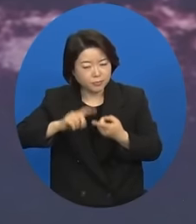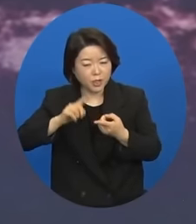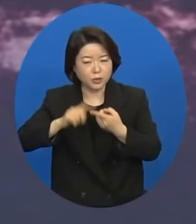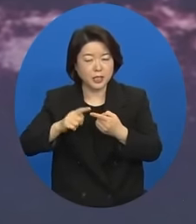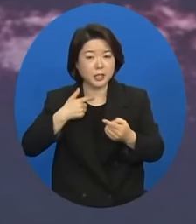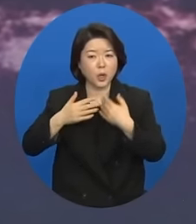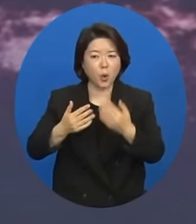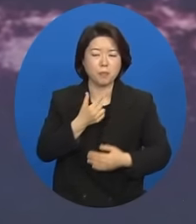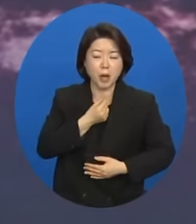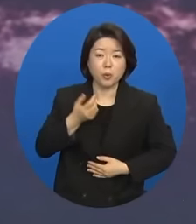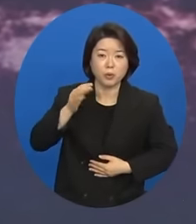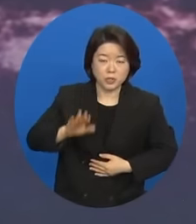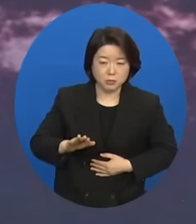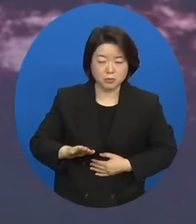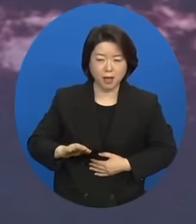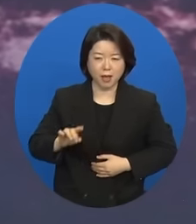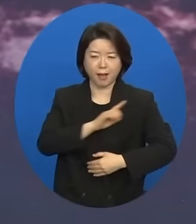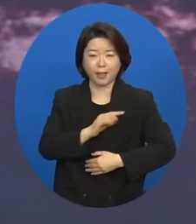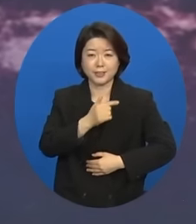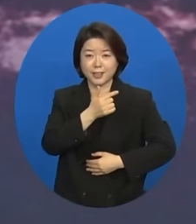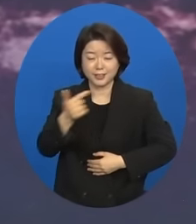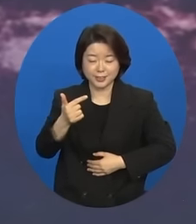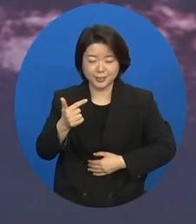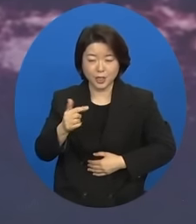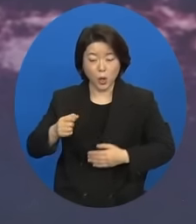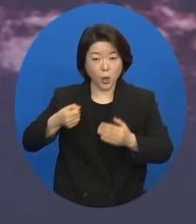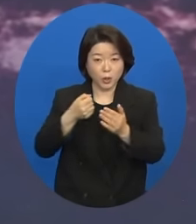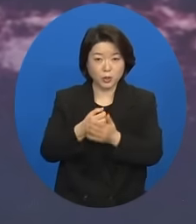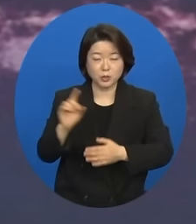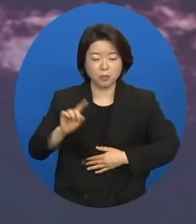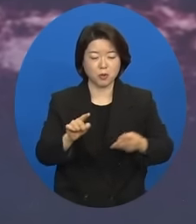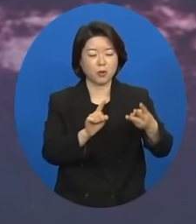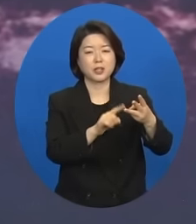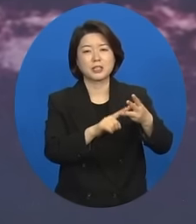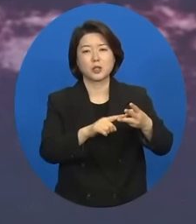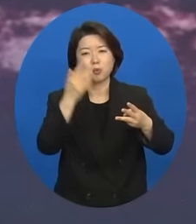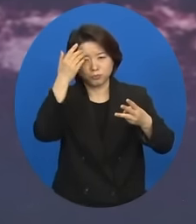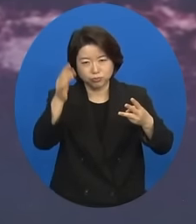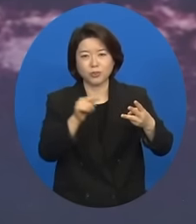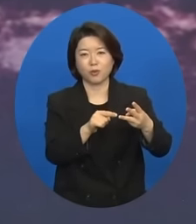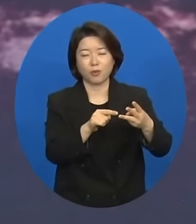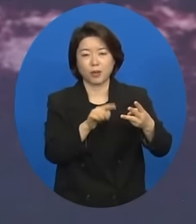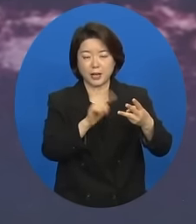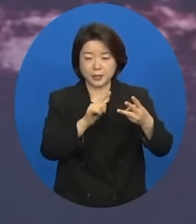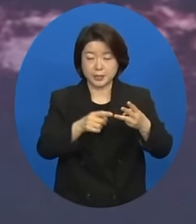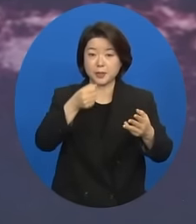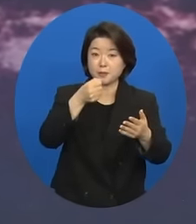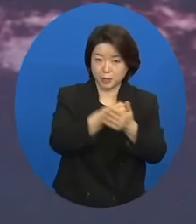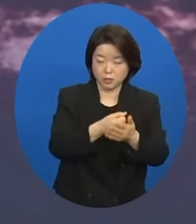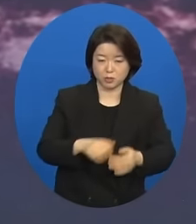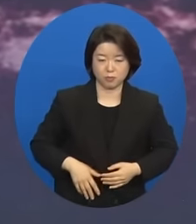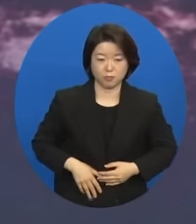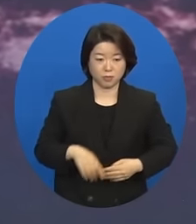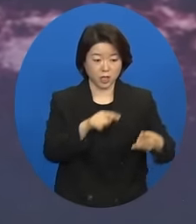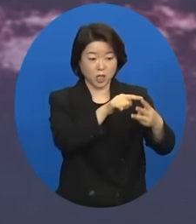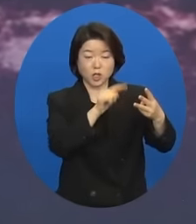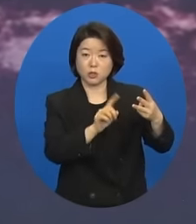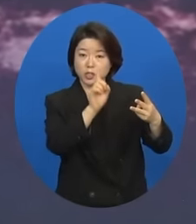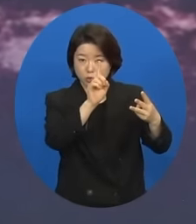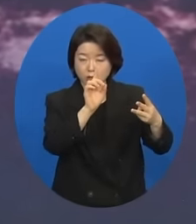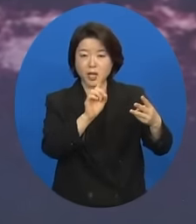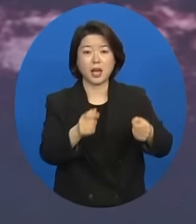큰 동기는 무료였다 것입니다 그래서 세 번째 선택을 해서 그걸 안 하면 졸업을 안 시켜 줘요